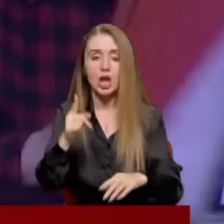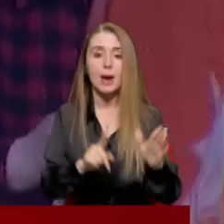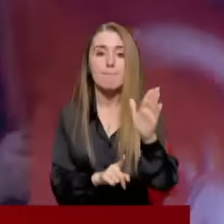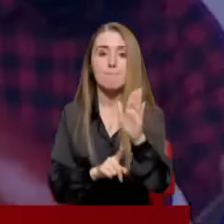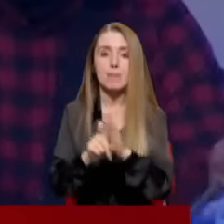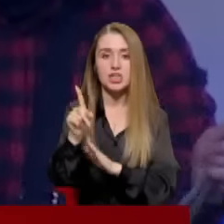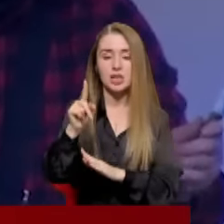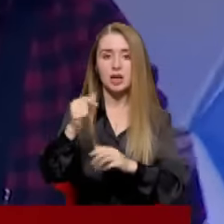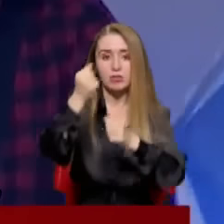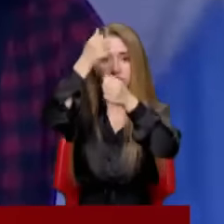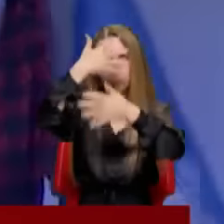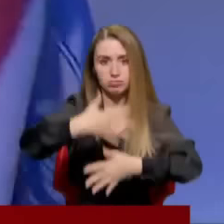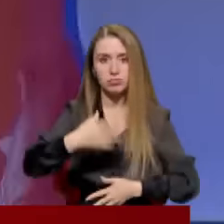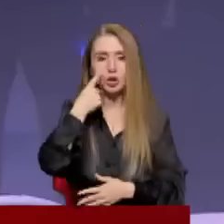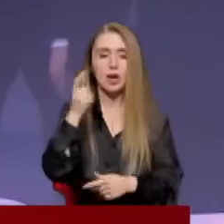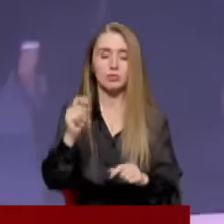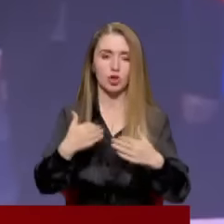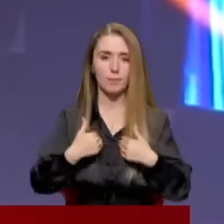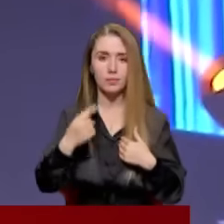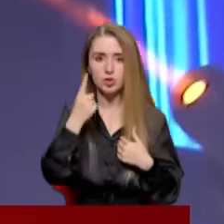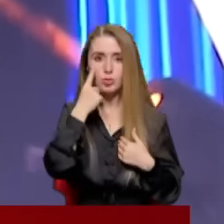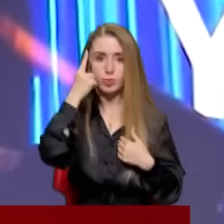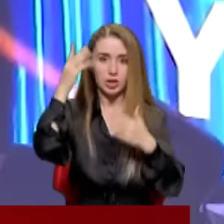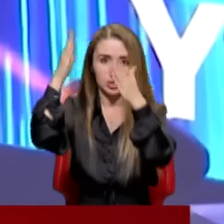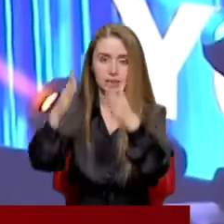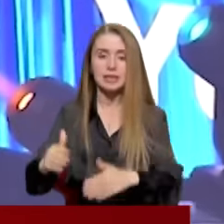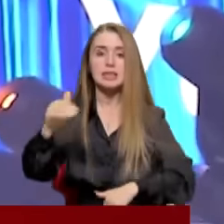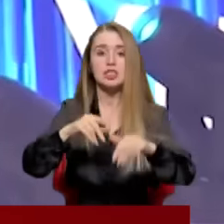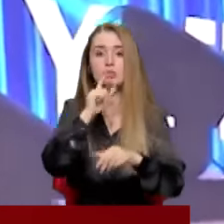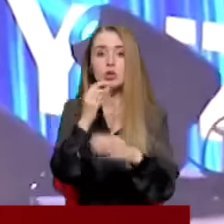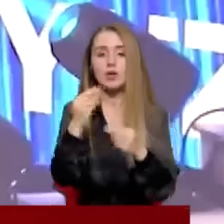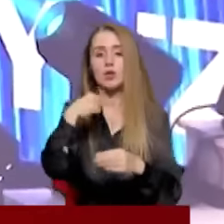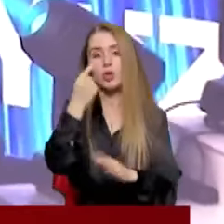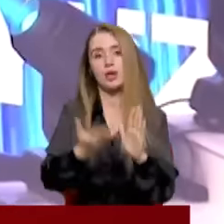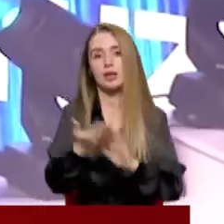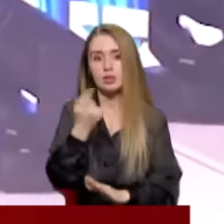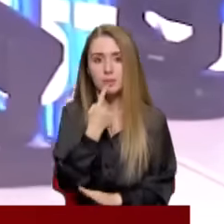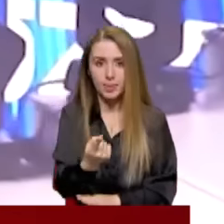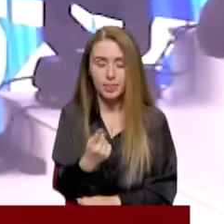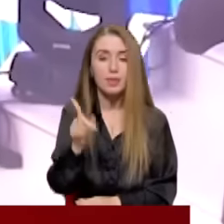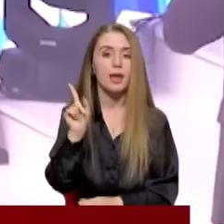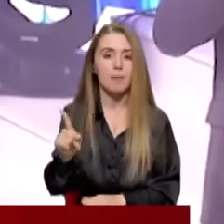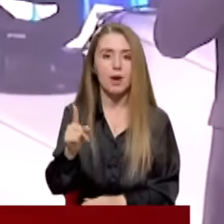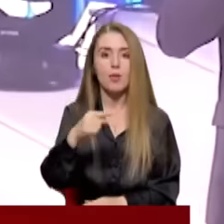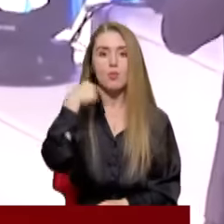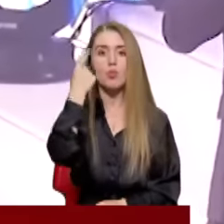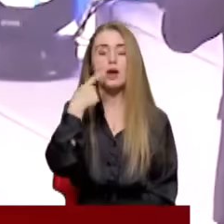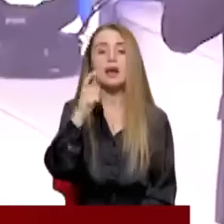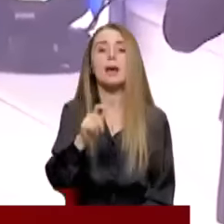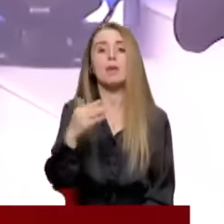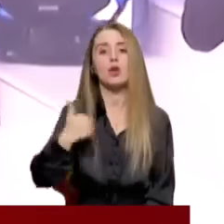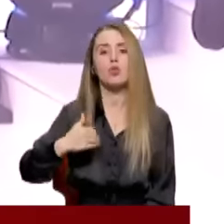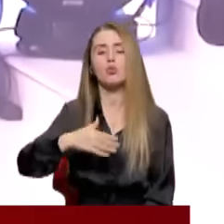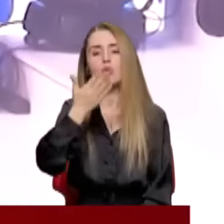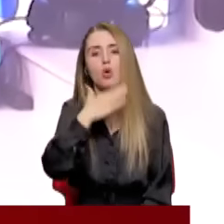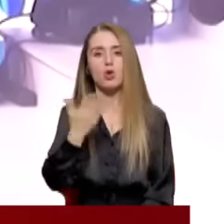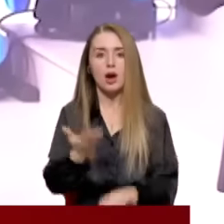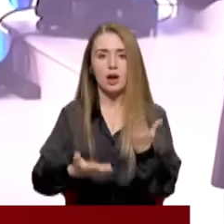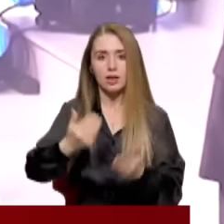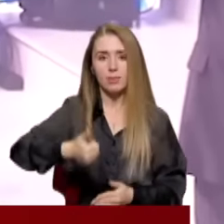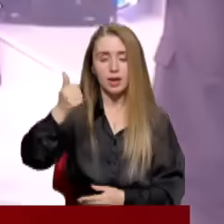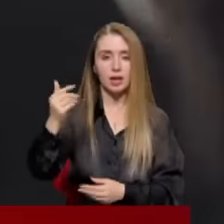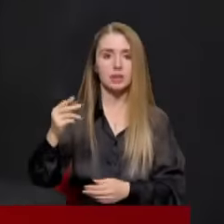başarı sıralamasına göre yapacağız. Cumhurbaşkanının seçim vaadiydi mülakatın kaldırılması ama mülakat yapmayan kurum yok. Adalet